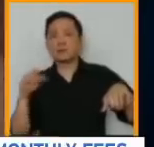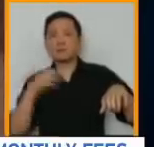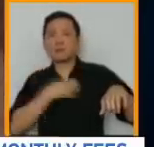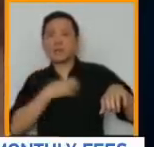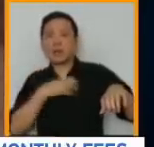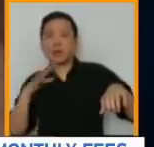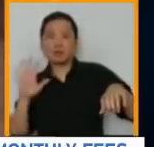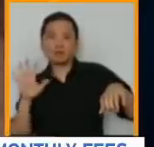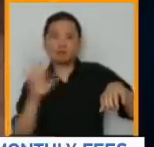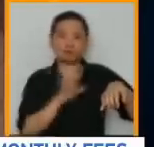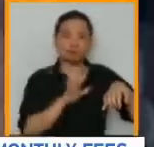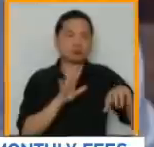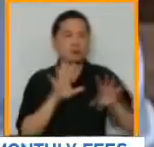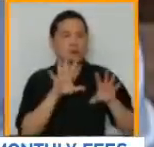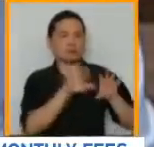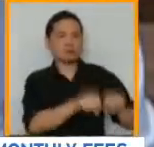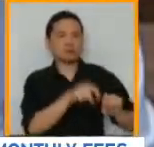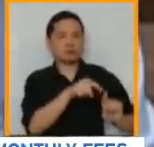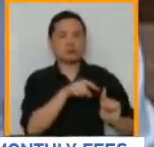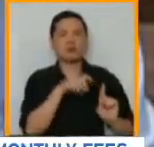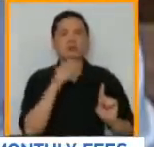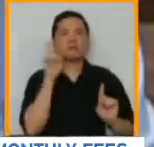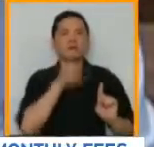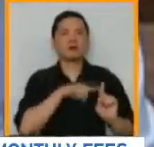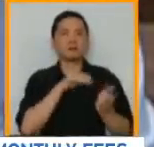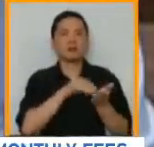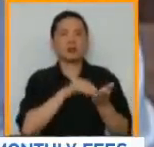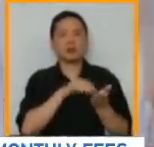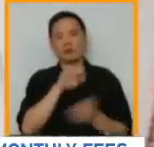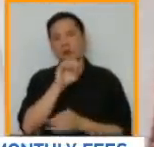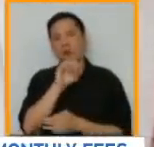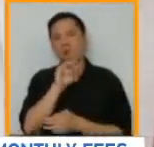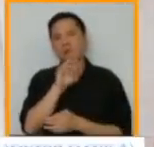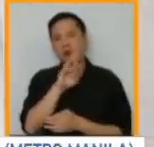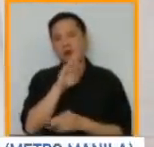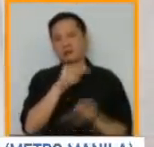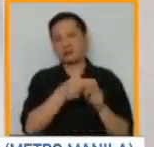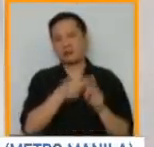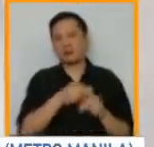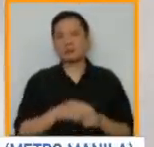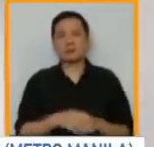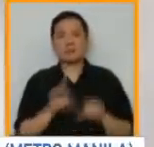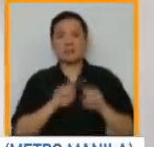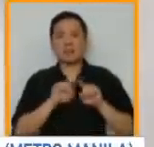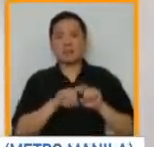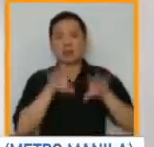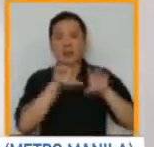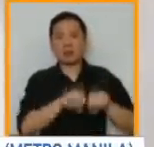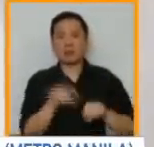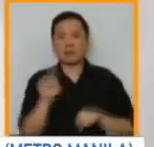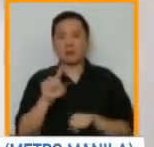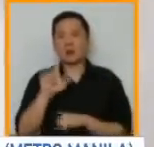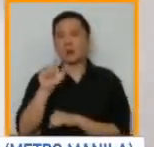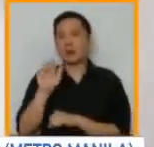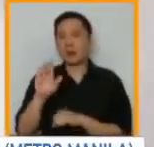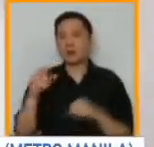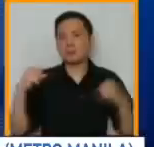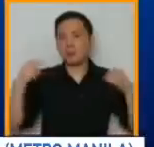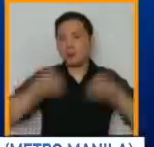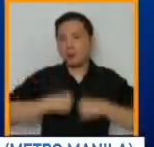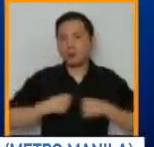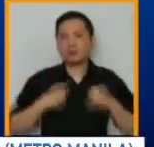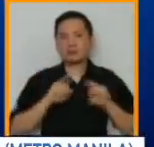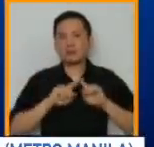ito. Siya si Omar Moharin. Kabilang sa mga nakumpiska sa kanya ang isang lab coat na burdado pa ng kanyang pangalan at